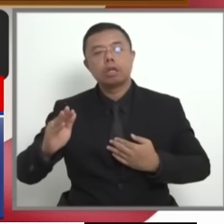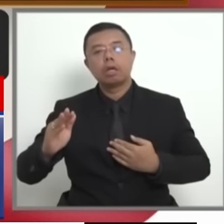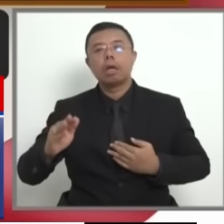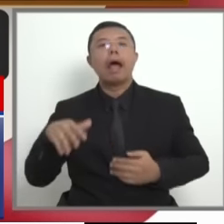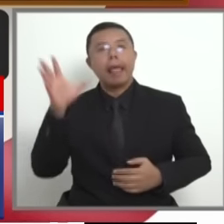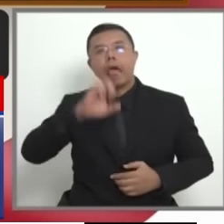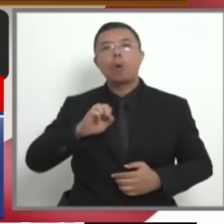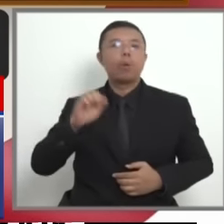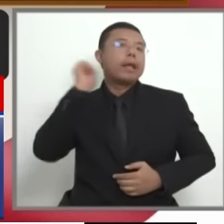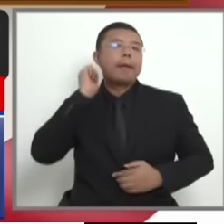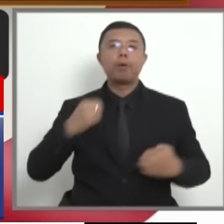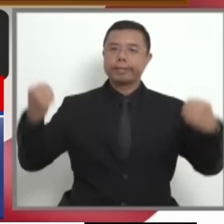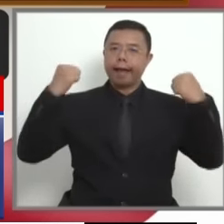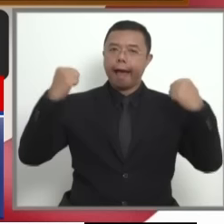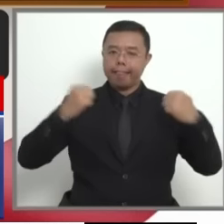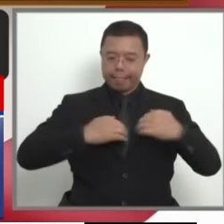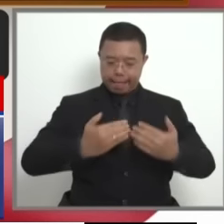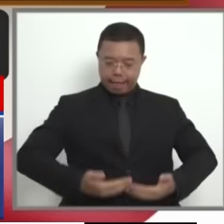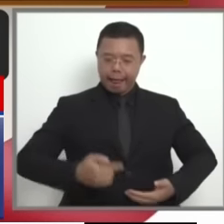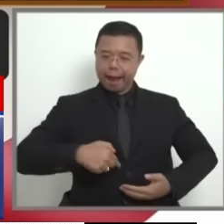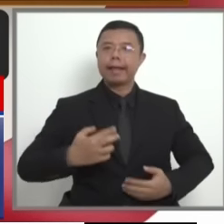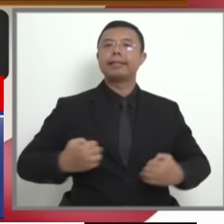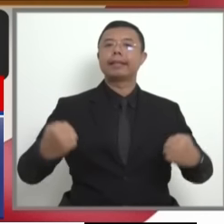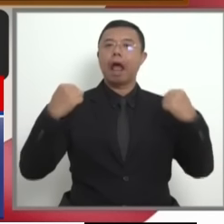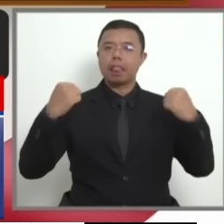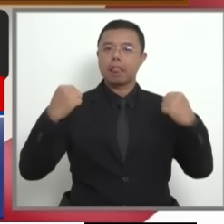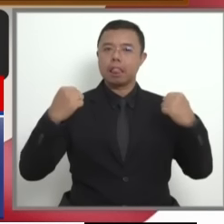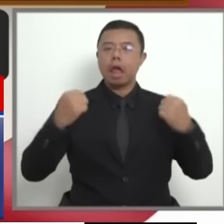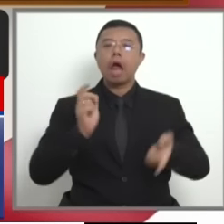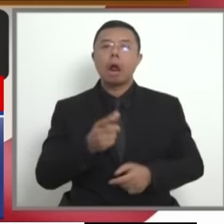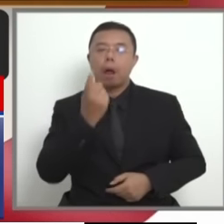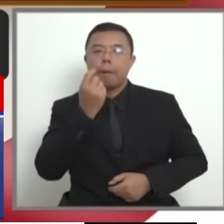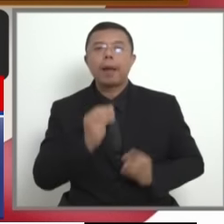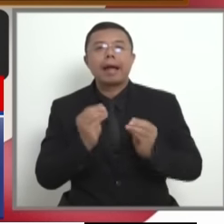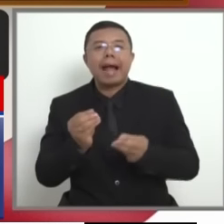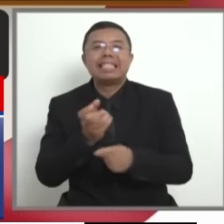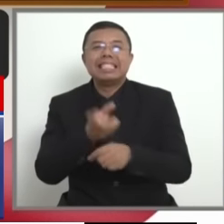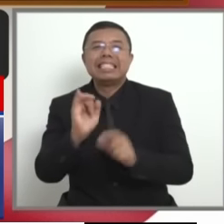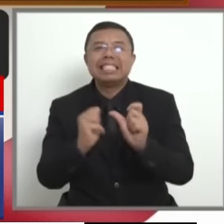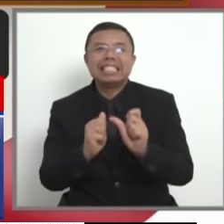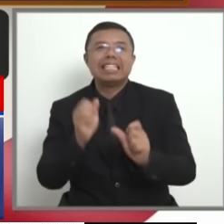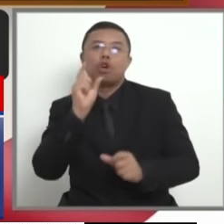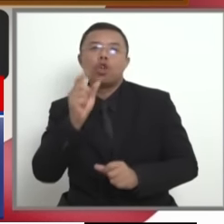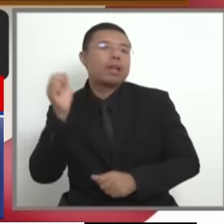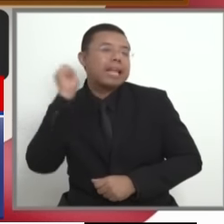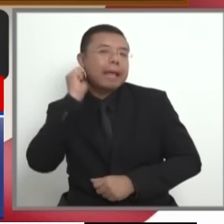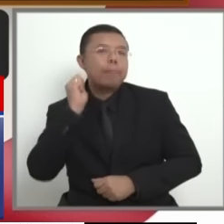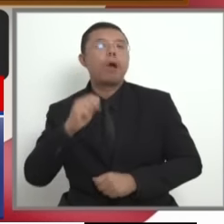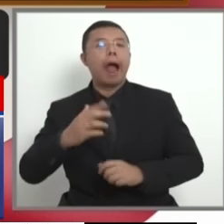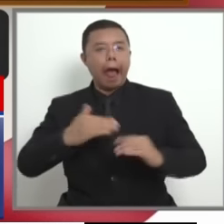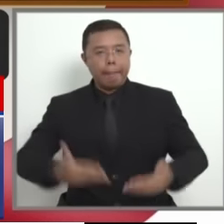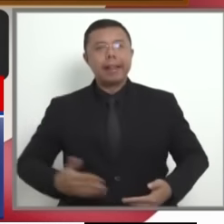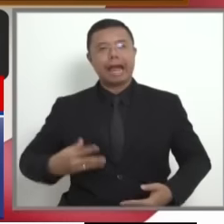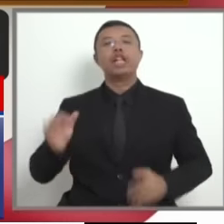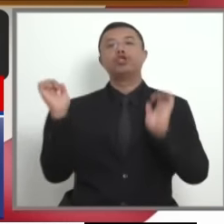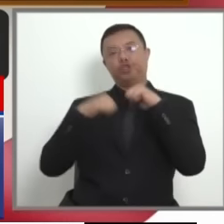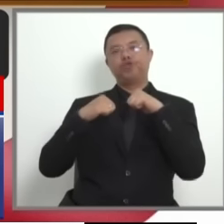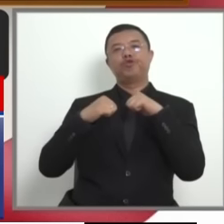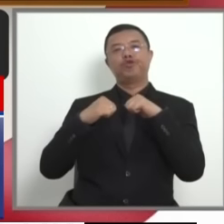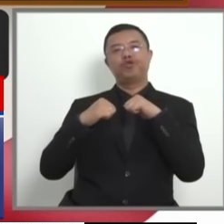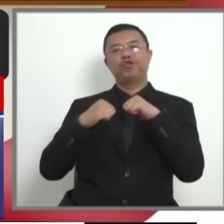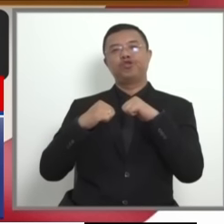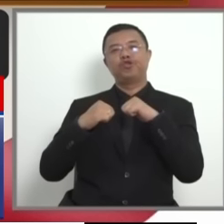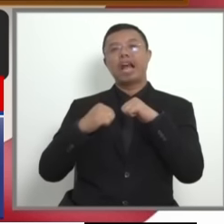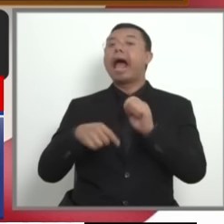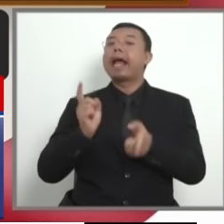ibunya sehat anaknya pertumbuhannya dilihat kalau bapak ngasih gizi kepada ibu hamil Ah itu baru Setuju Pak saya Pak Nah nanti